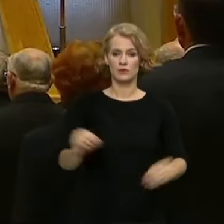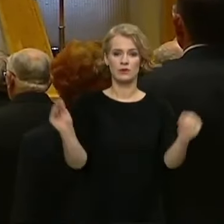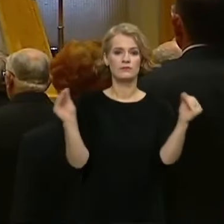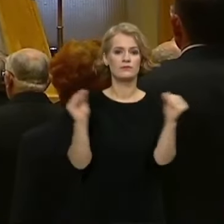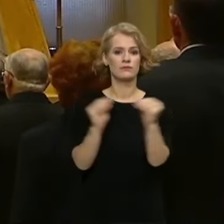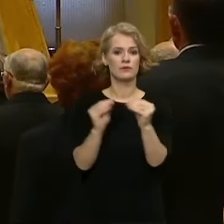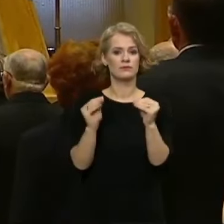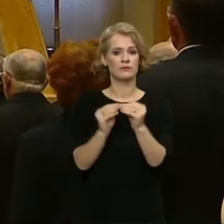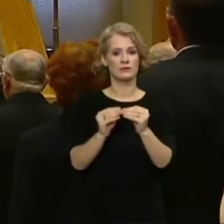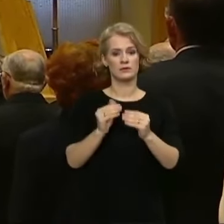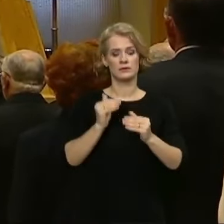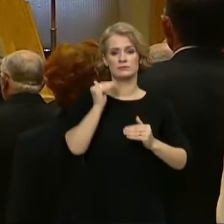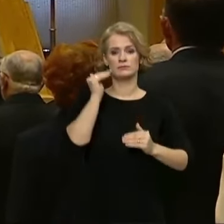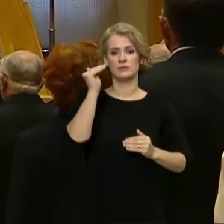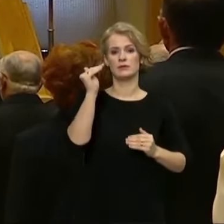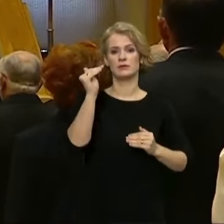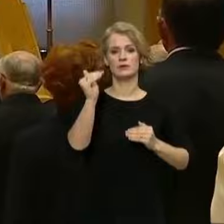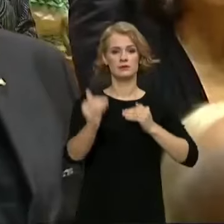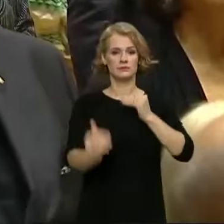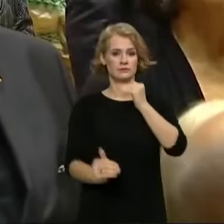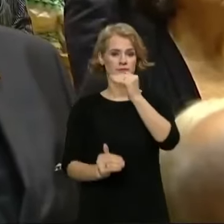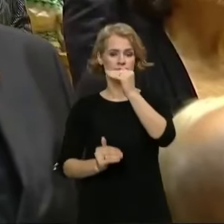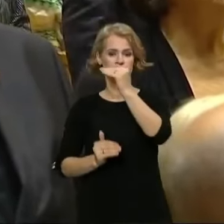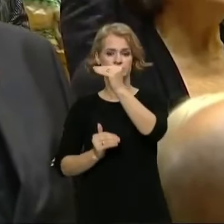mū žingsnius